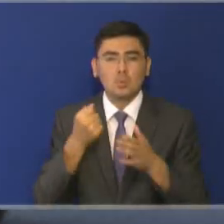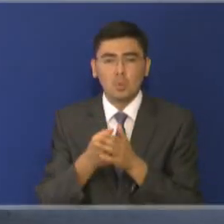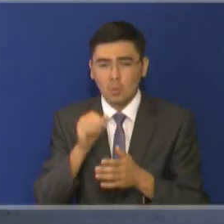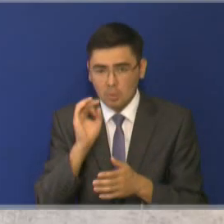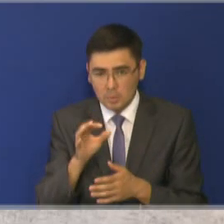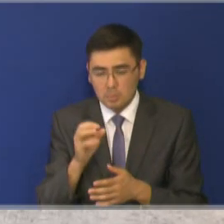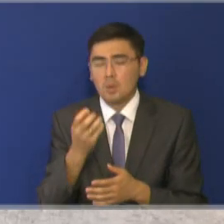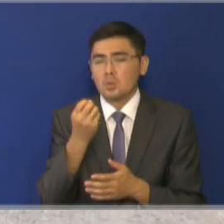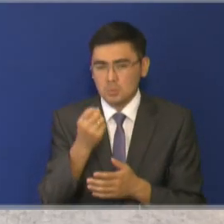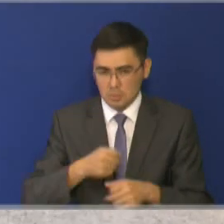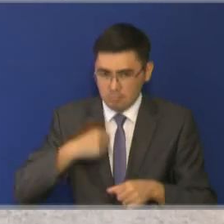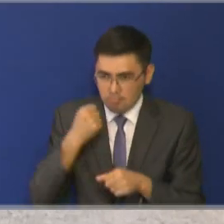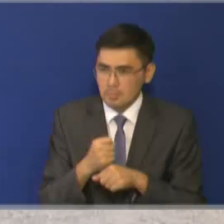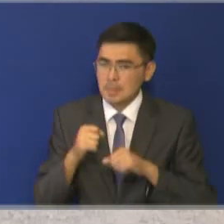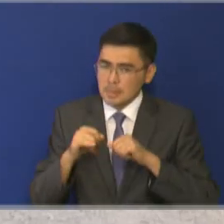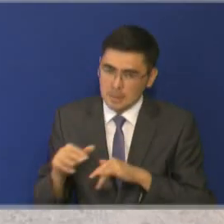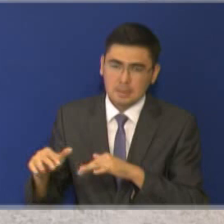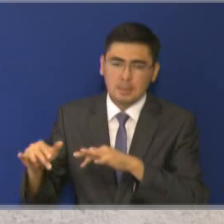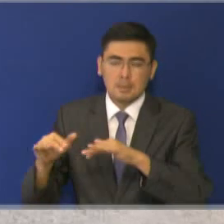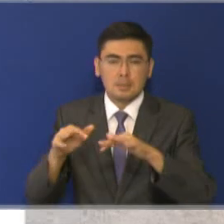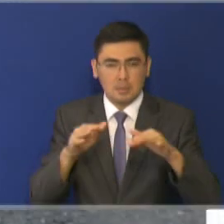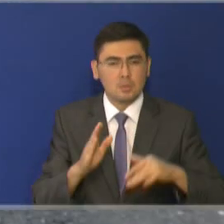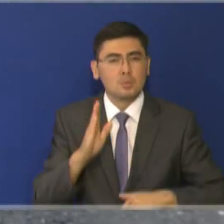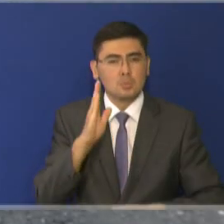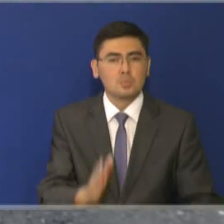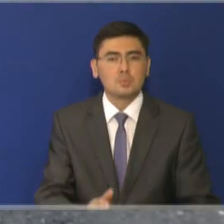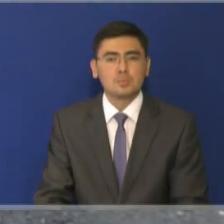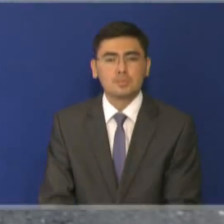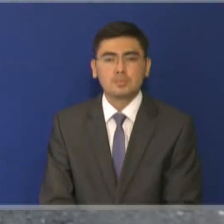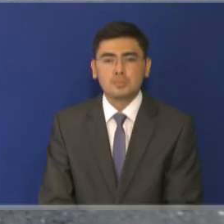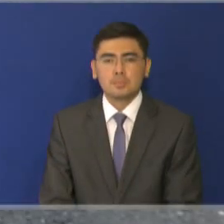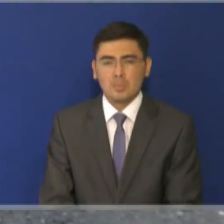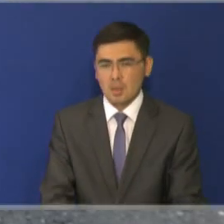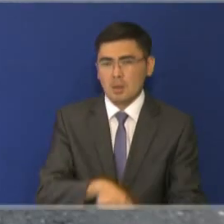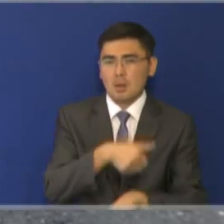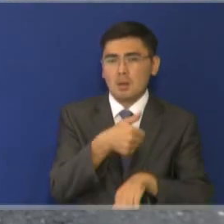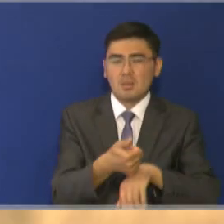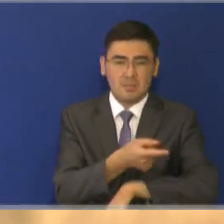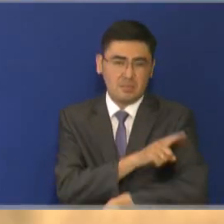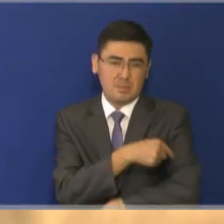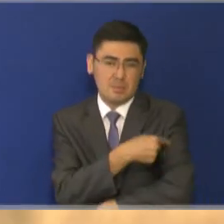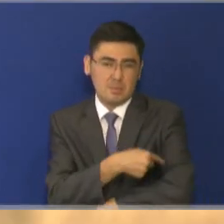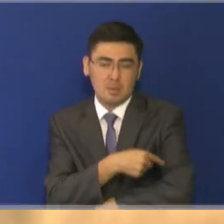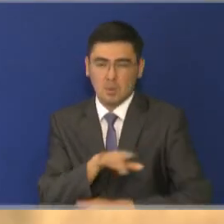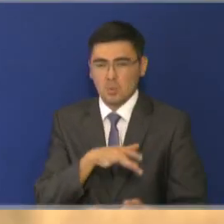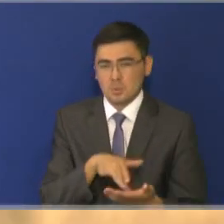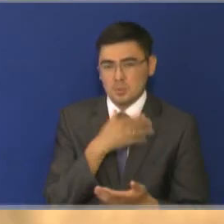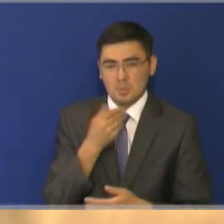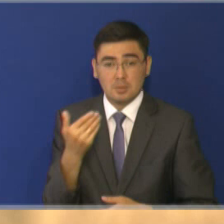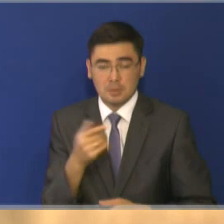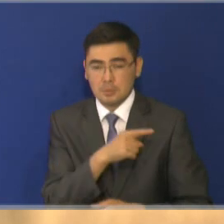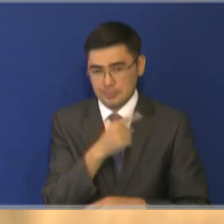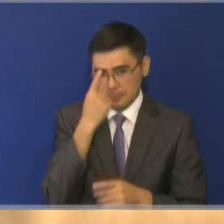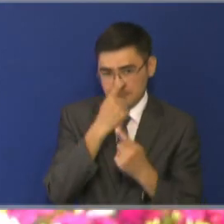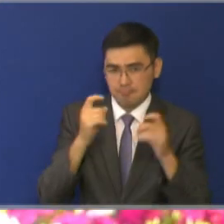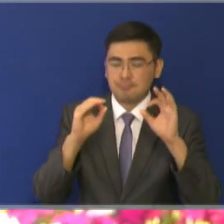облыстық полиция департаментінің бастығы Сағат Мәдиев. Қаланың бас санитарлық дәрігерінің мәліметінше, әзірге Семейде эпидемиологиялық